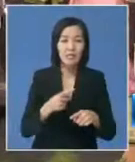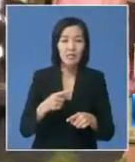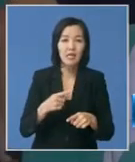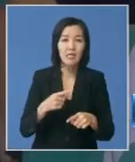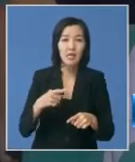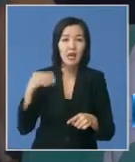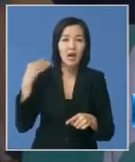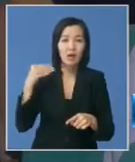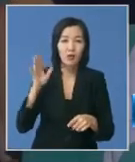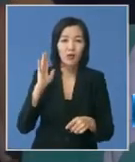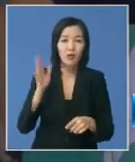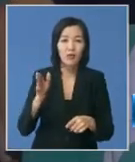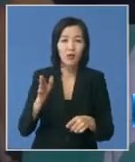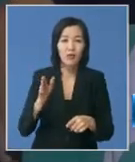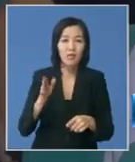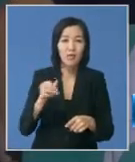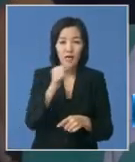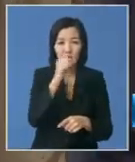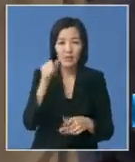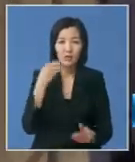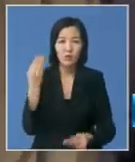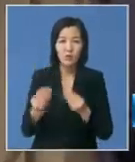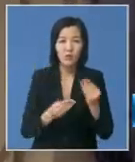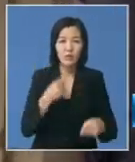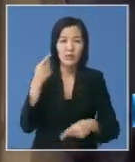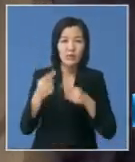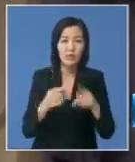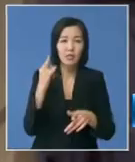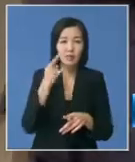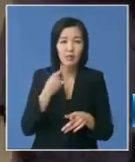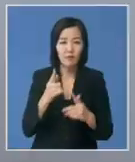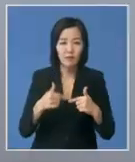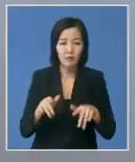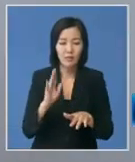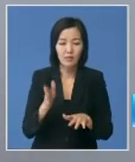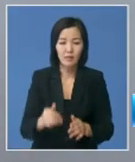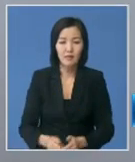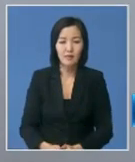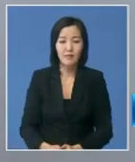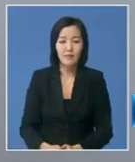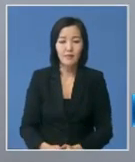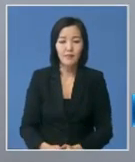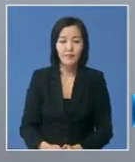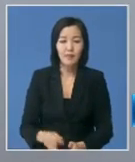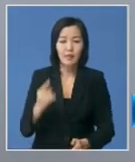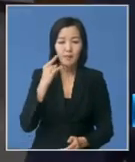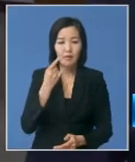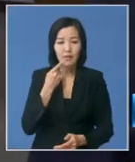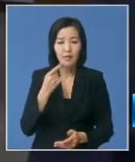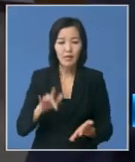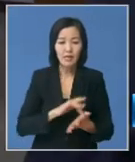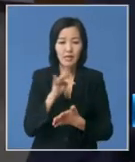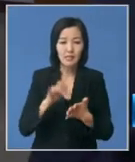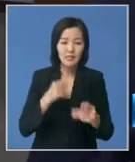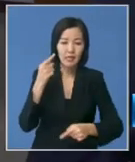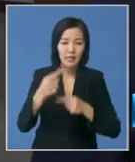өтеді. Ал қысқы универсиада келер жылы Павлодарда ұйымдастырылмақ. Павлодар қаласында бүгінгі таңда келесі